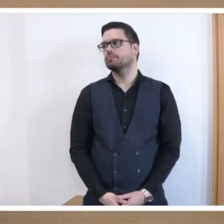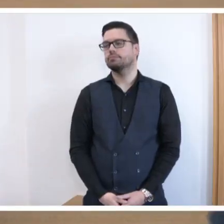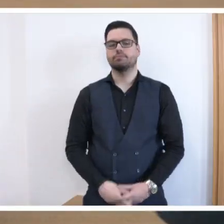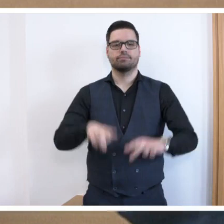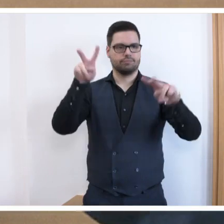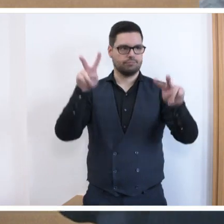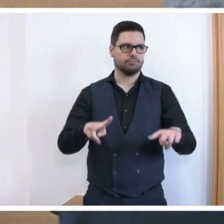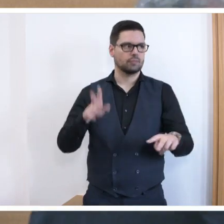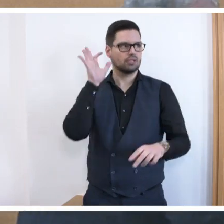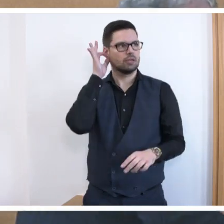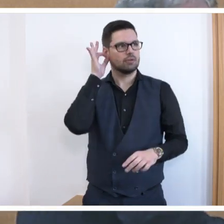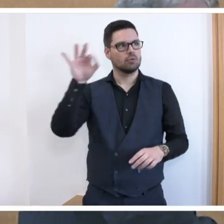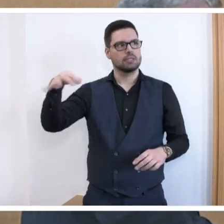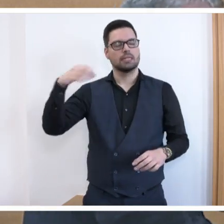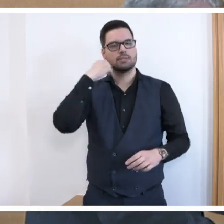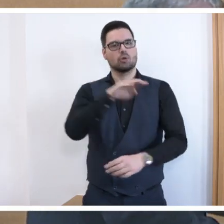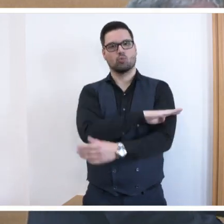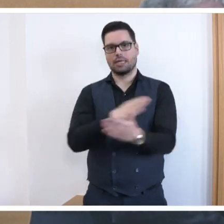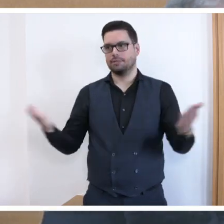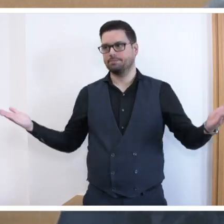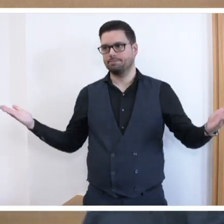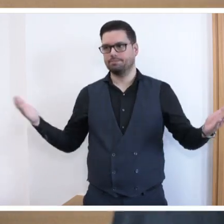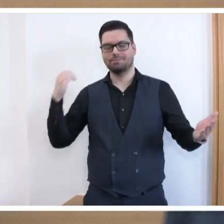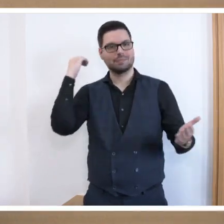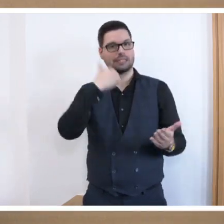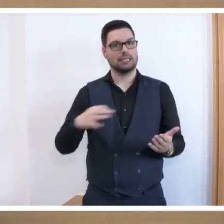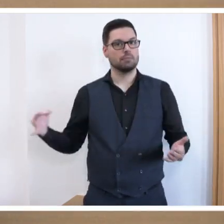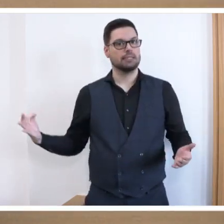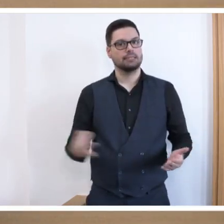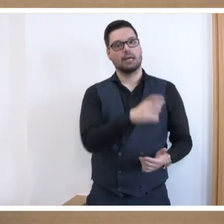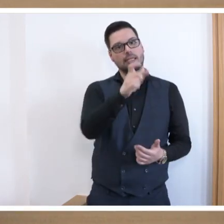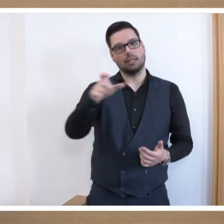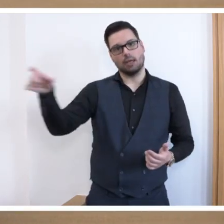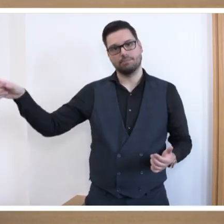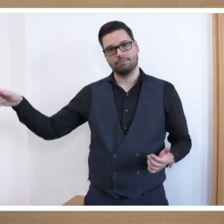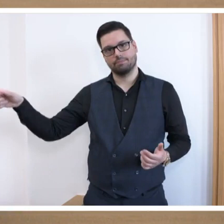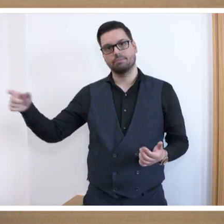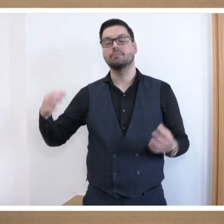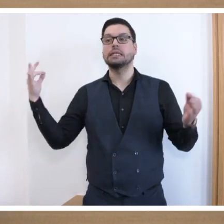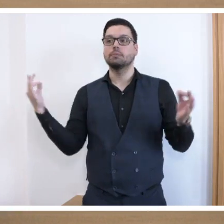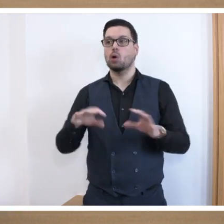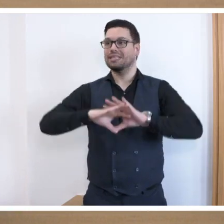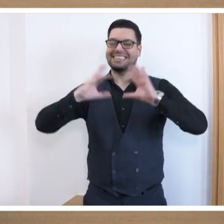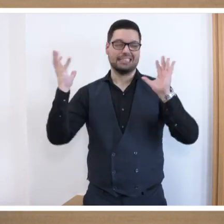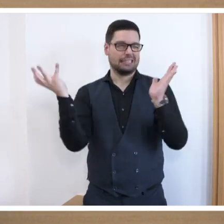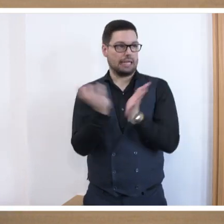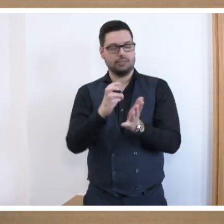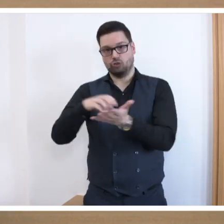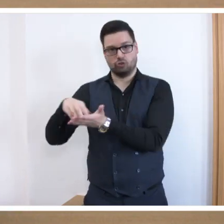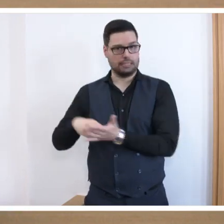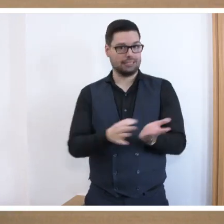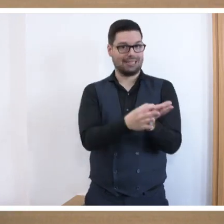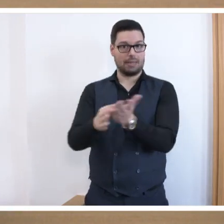Sehr geehrte Frau Präsidentin, liebe Kolleginnen und Kollegen, liebe Saarländerinnen und Saarländer, wir brauchen in allen Städten und Gemeinden